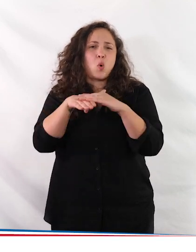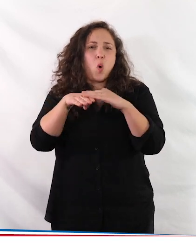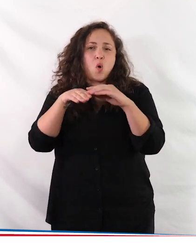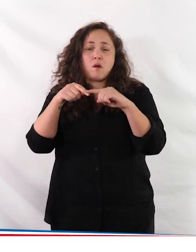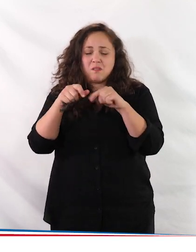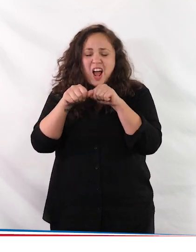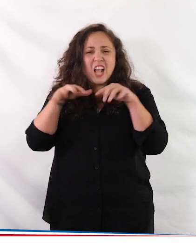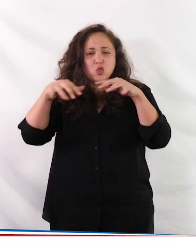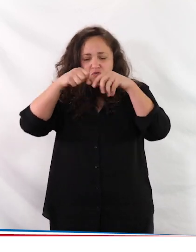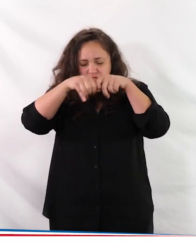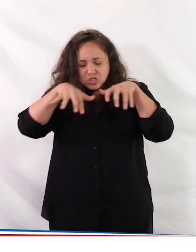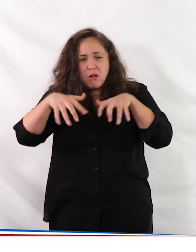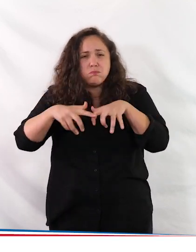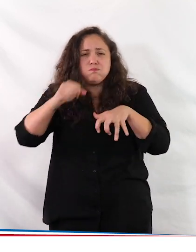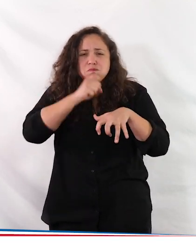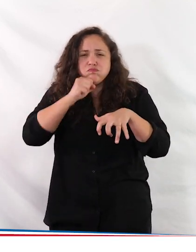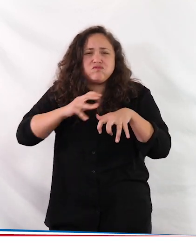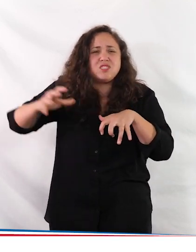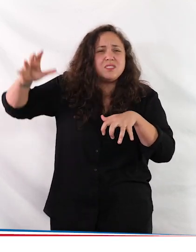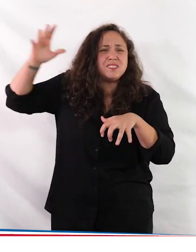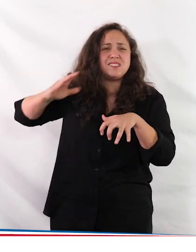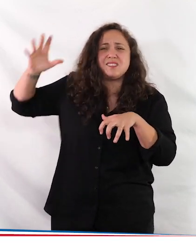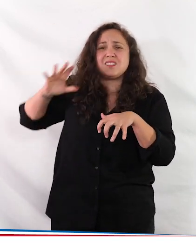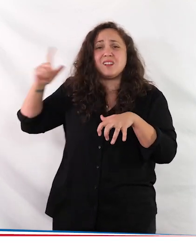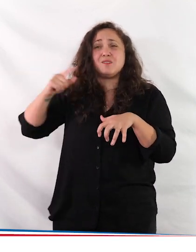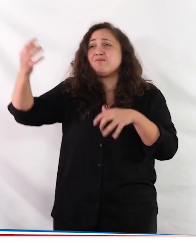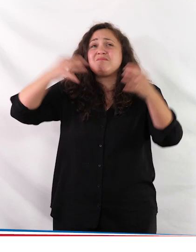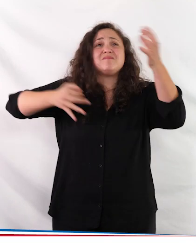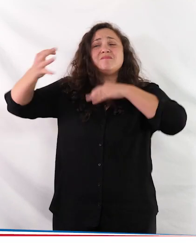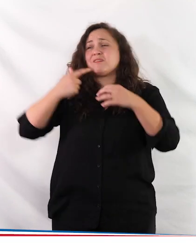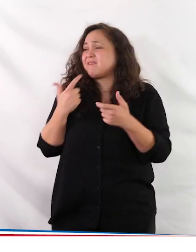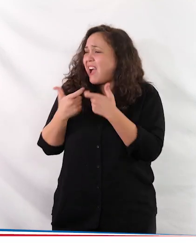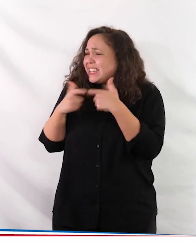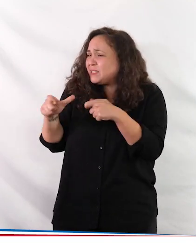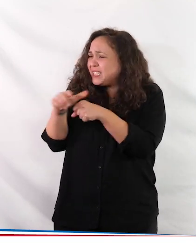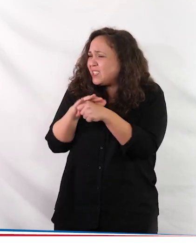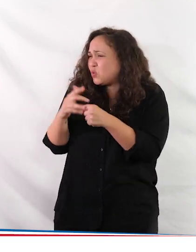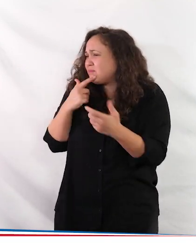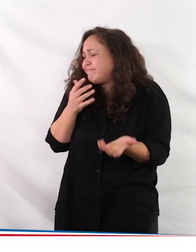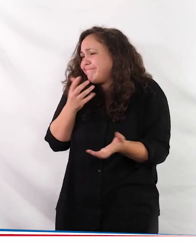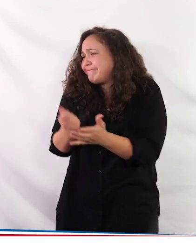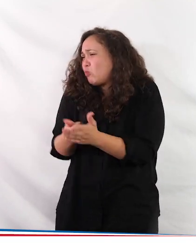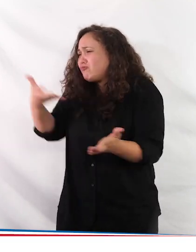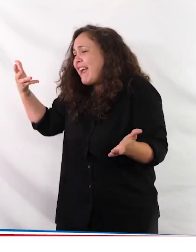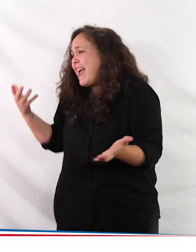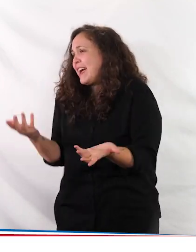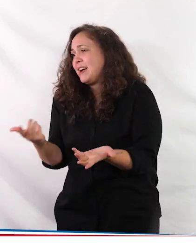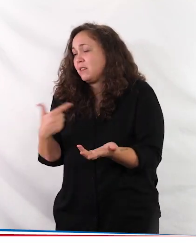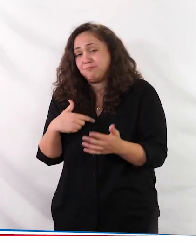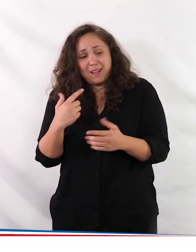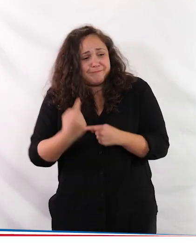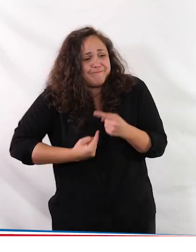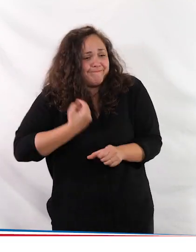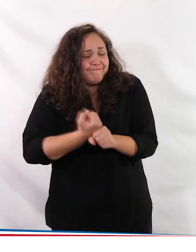c'est un réseau de transport de métro très ancien, sur lequel on nous dit l'accessibilité totale sera